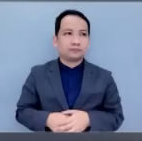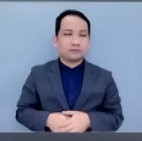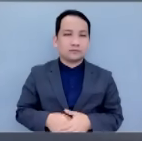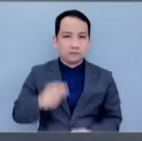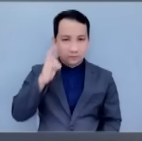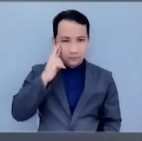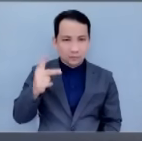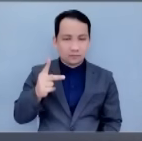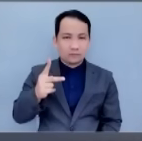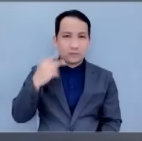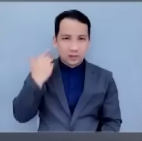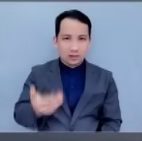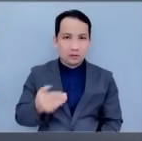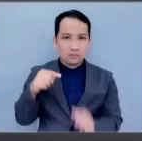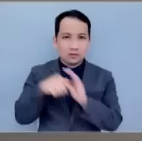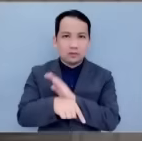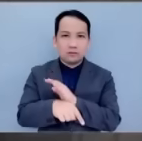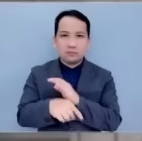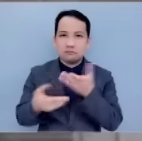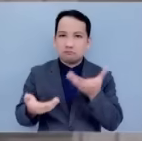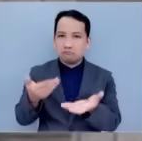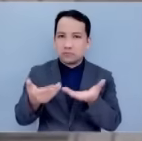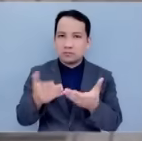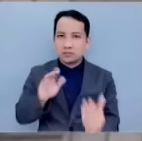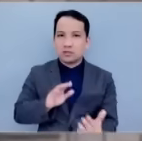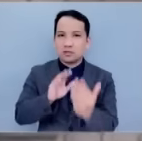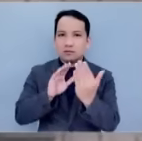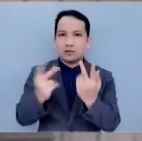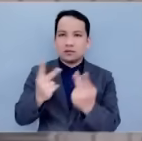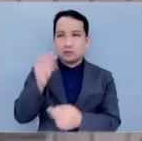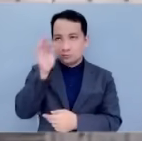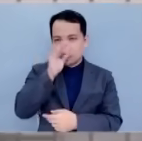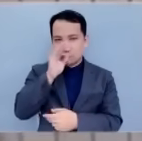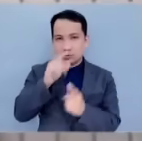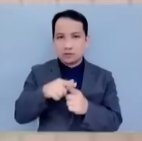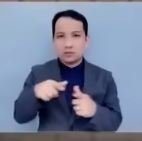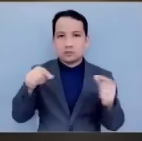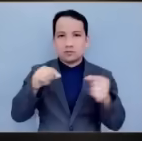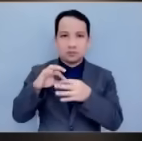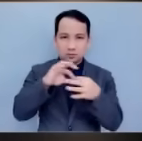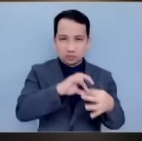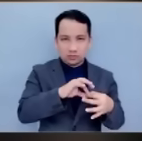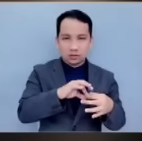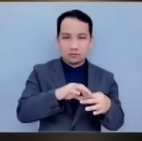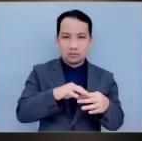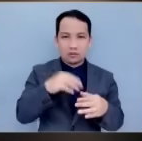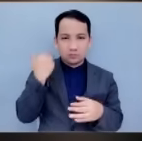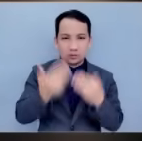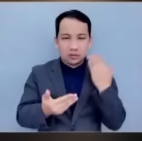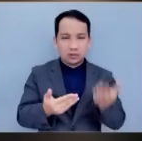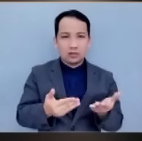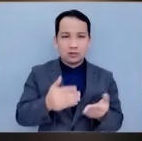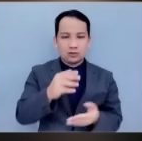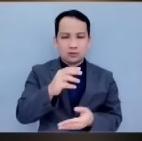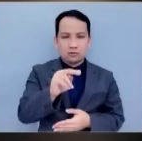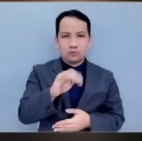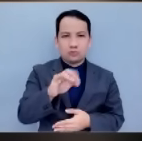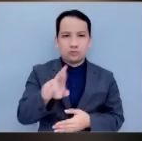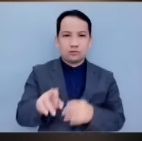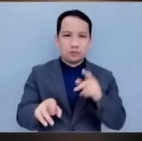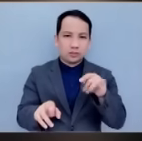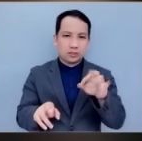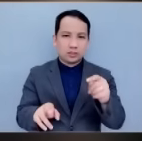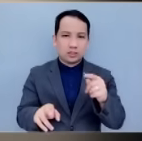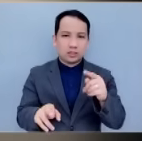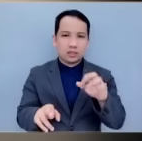Parusang kamatayan, yan ang maaaring kaharapin ng dalawang Pinoy sa Japan na idinadawit sa pagkamatay ng mag-asawang Norihiro at Kimi Takahashi.